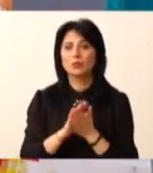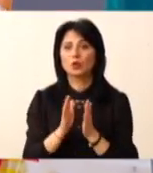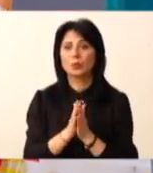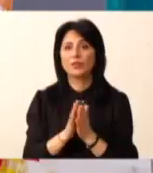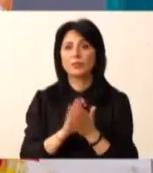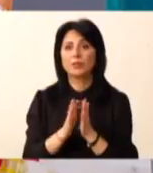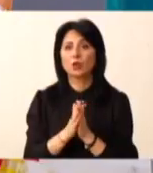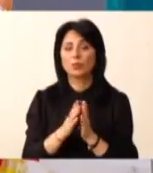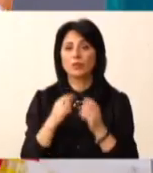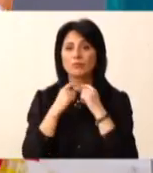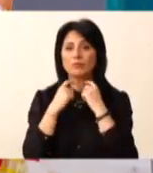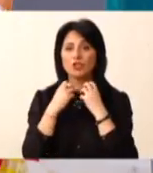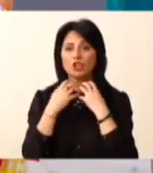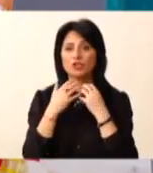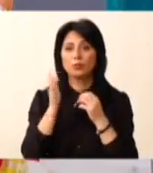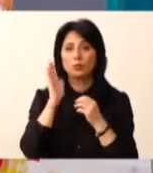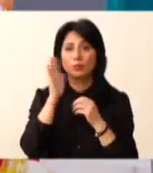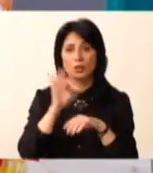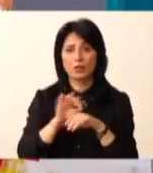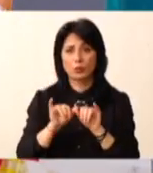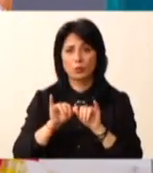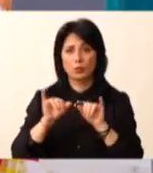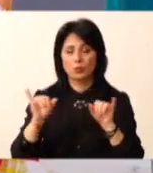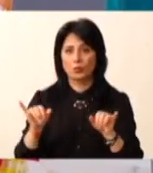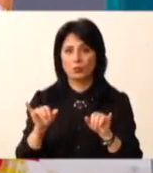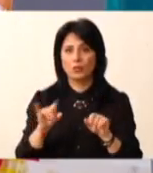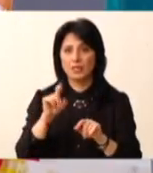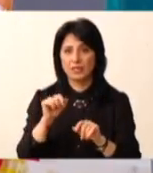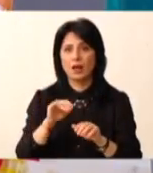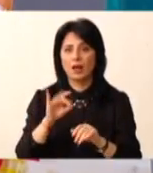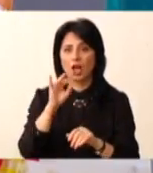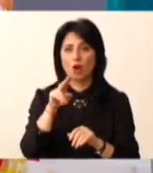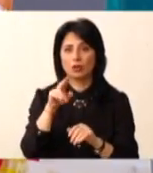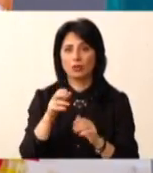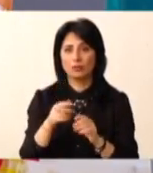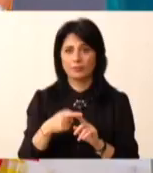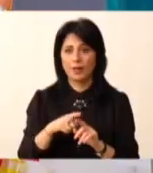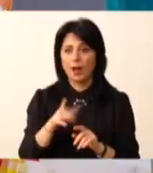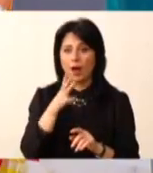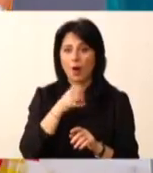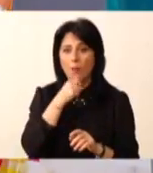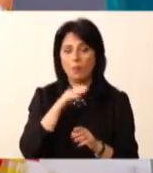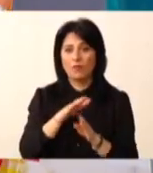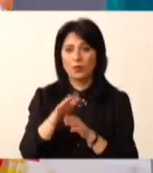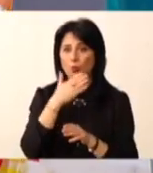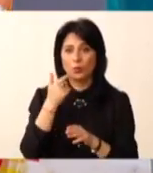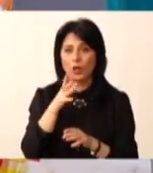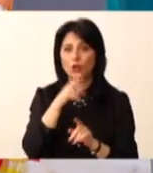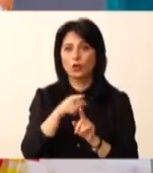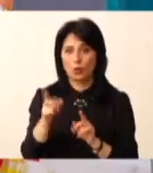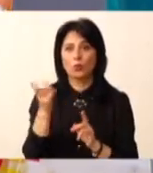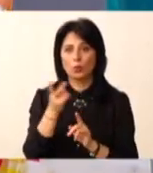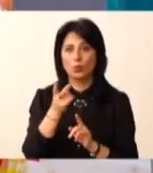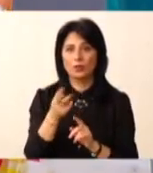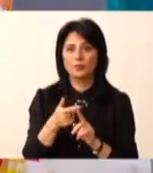მდგომარეობა განაპირობებს ფარისებრი ჯირკვლის ბევრი დაავადების განვითარებას. განსაკუთრებით მოზარდის ასაკი არის ის პერიოდი,